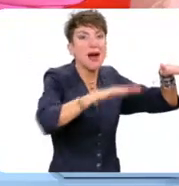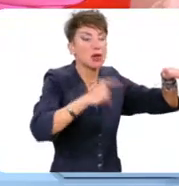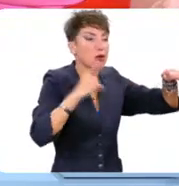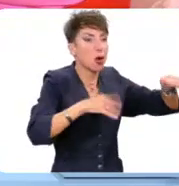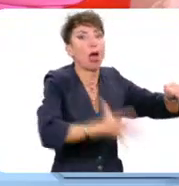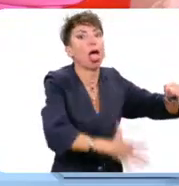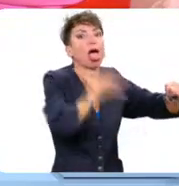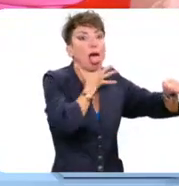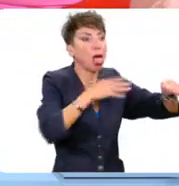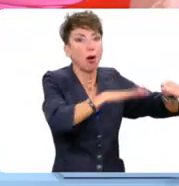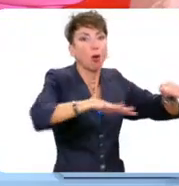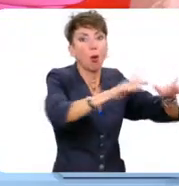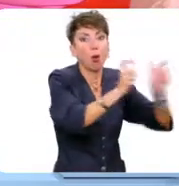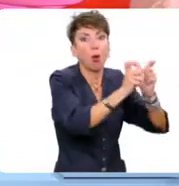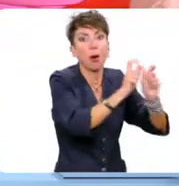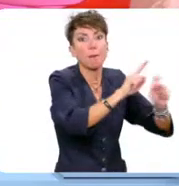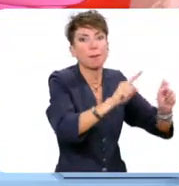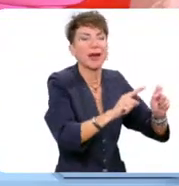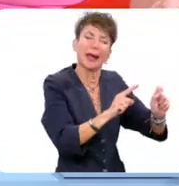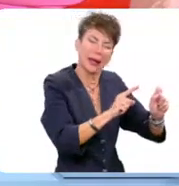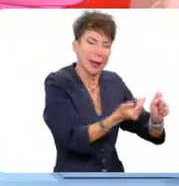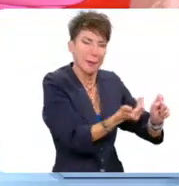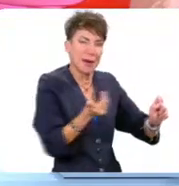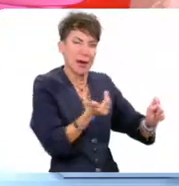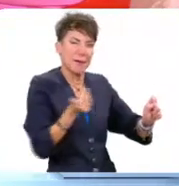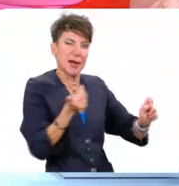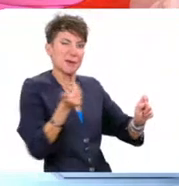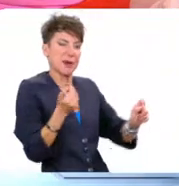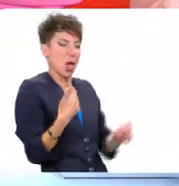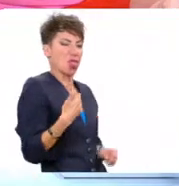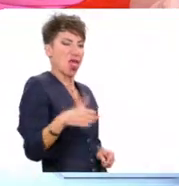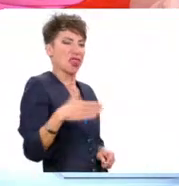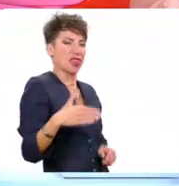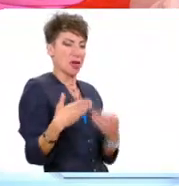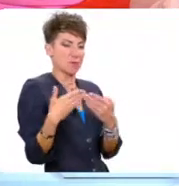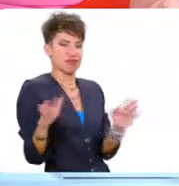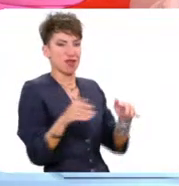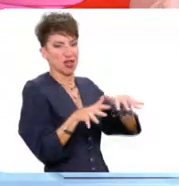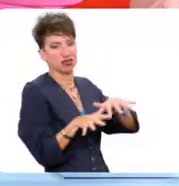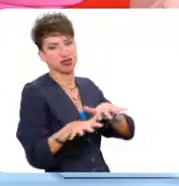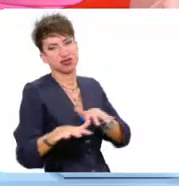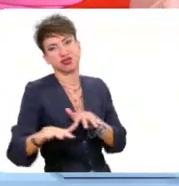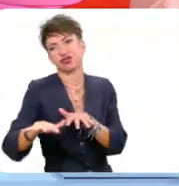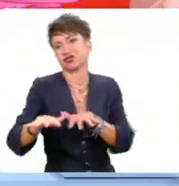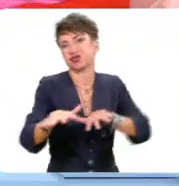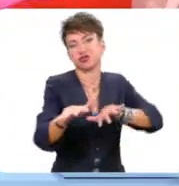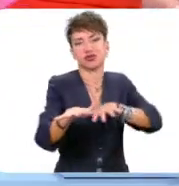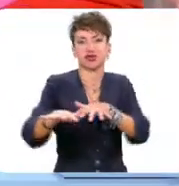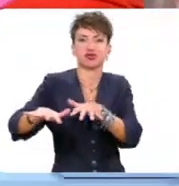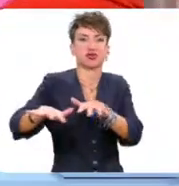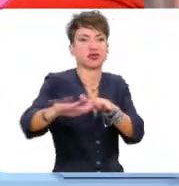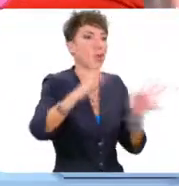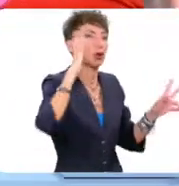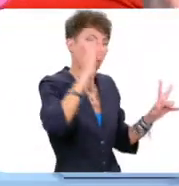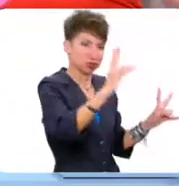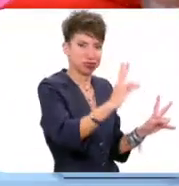κοσκινάς κάνουμε μια μικρή τομή στη δεξιά πλευρά για να φύγουν τα νερά στο στα χωράφια ένα